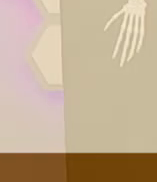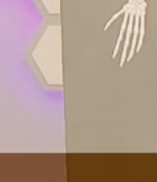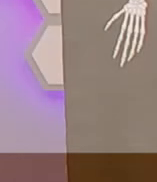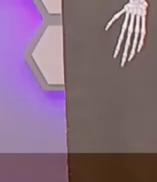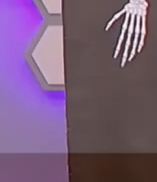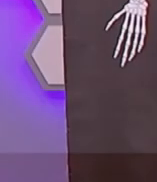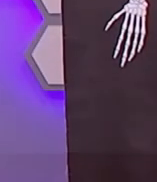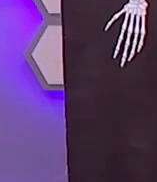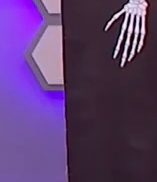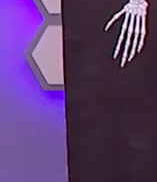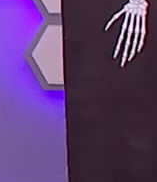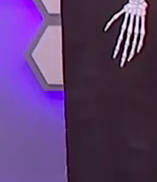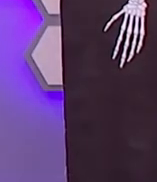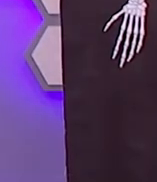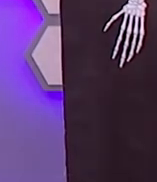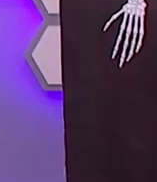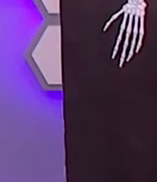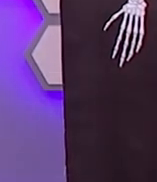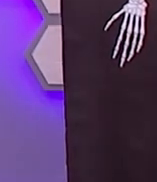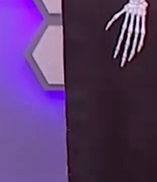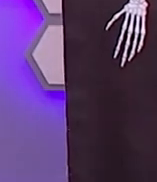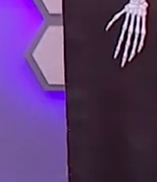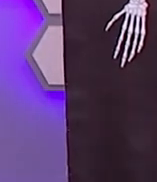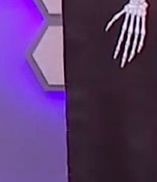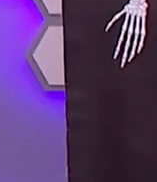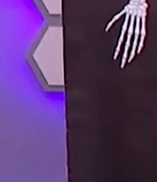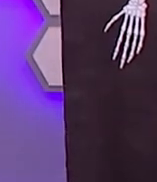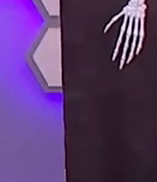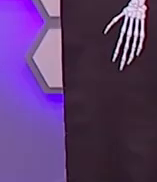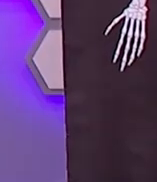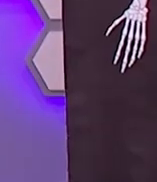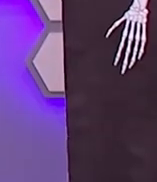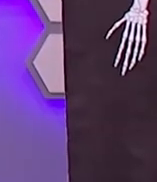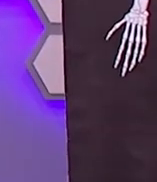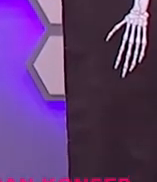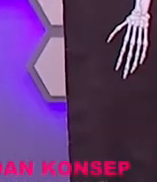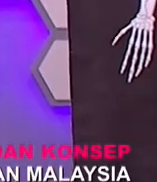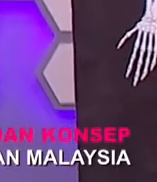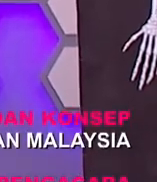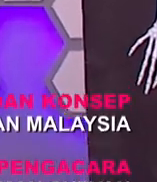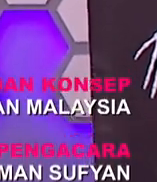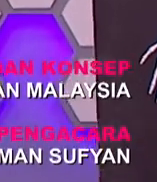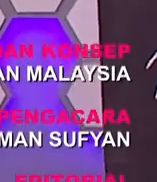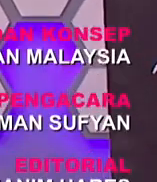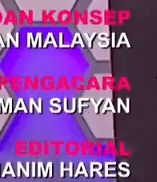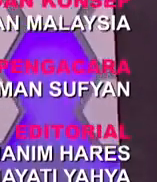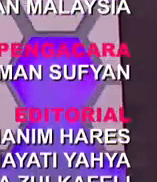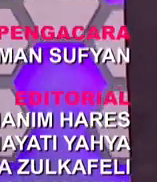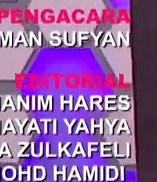di tembang ke manusia berkait dengan tulang rusuk tengkorak